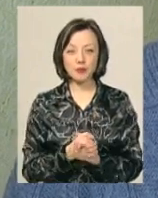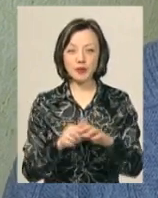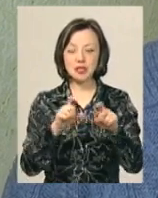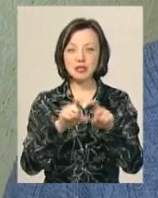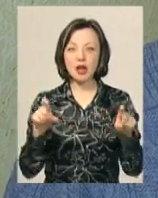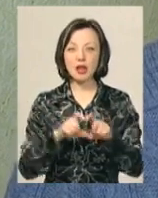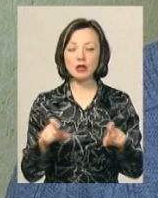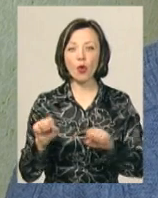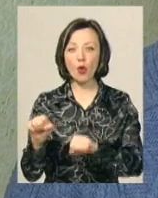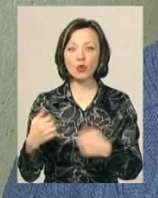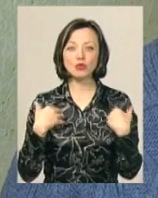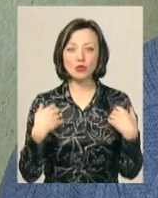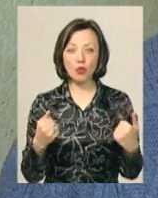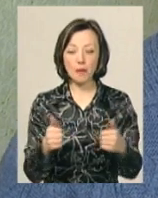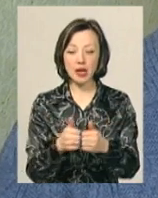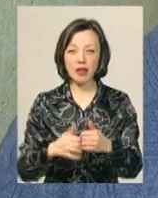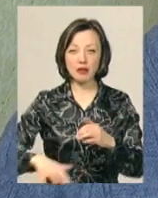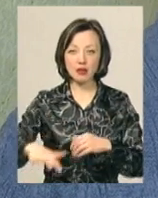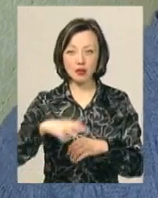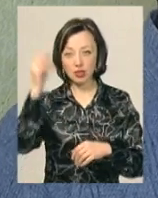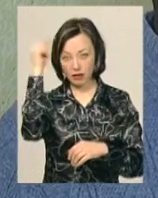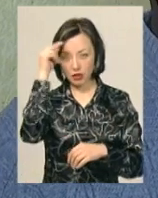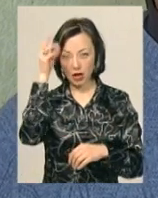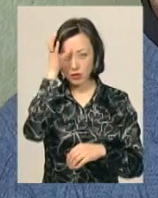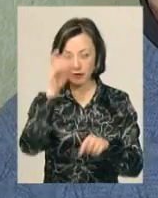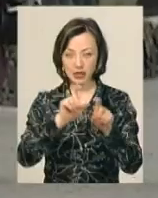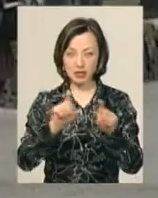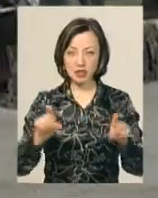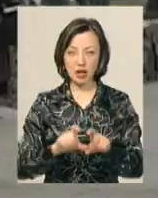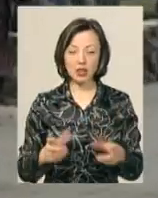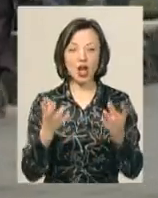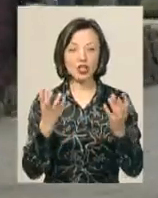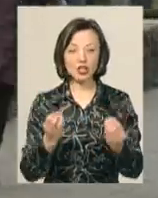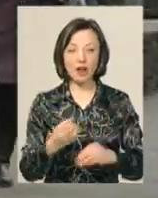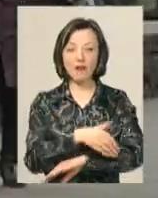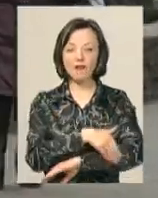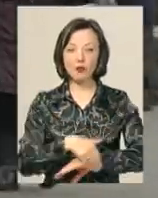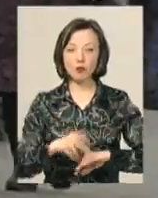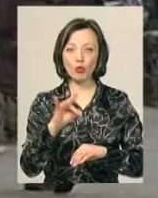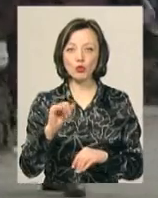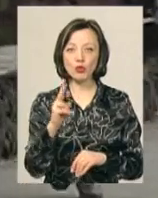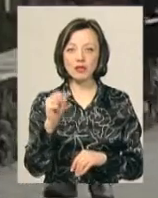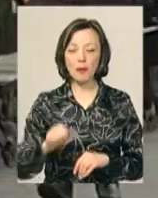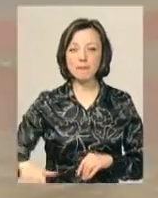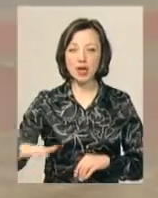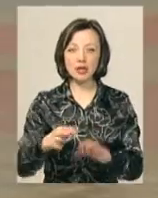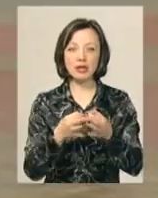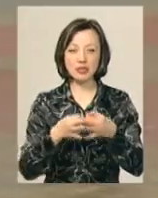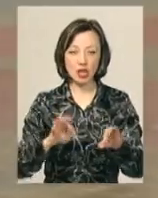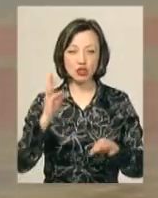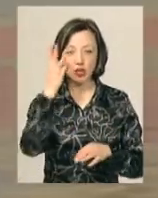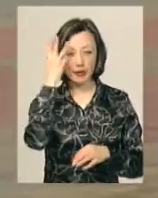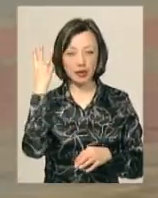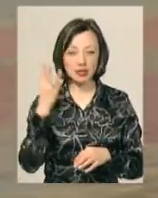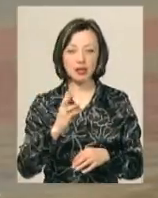заклади охорони здоров'я та прилегла до них територія, навчальні, освітні заклади. А ще вулицю Проскурівську та Майдан Незалежності обласного